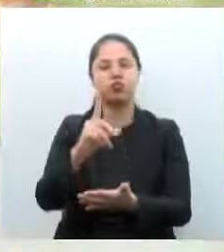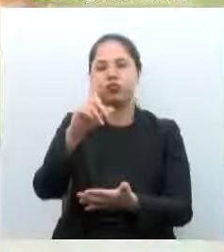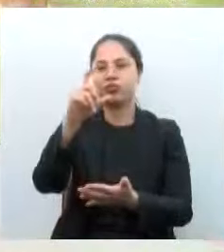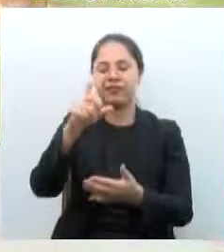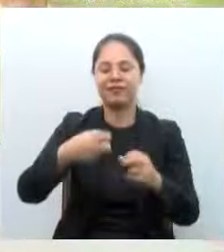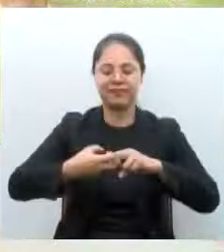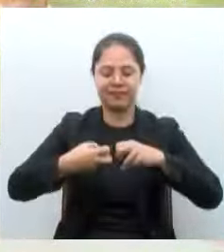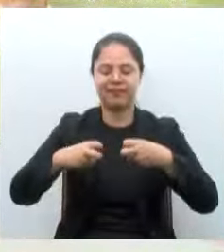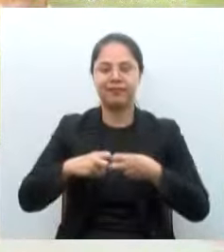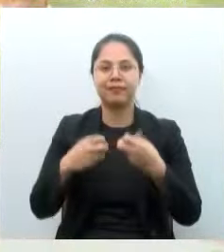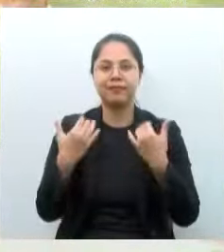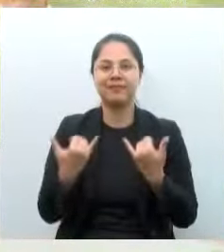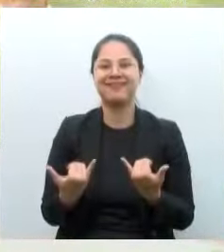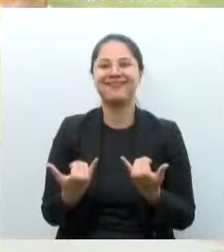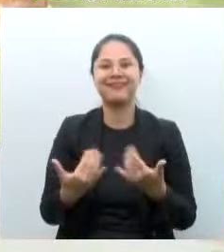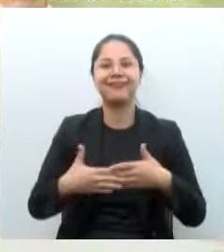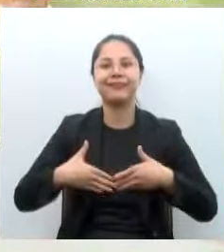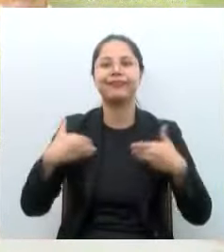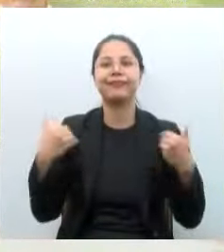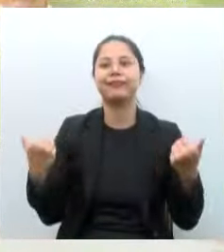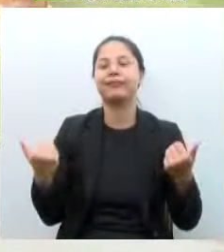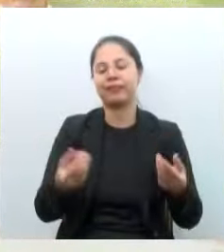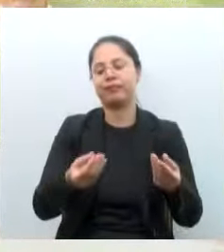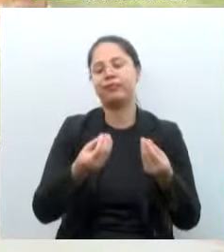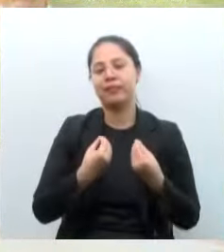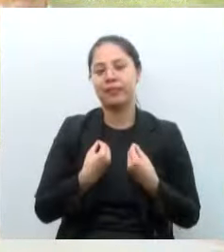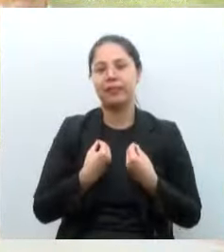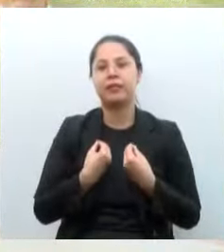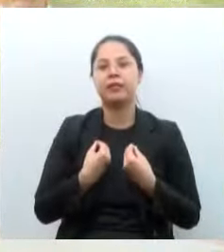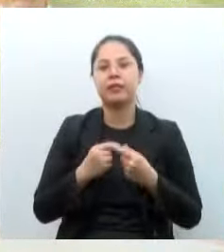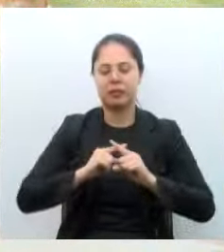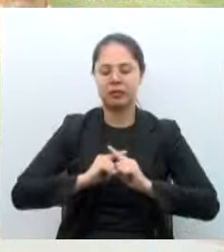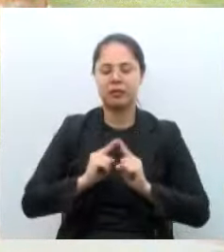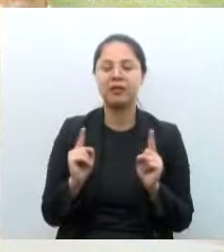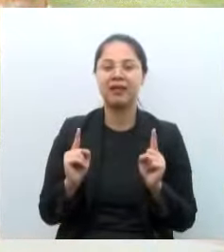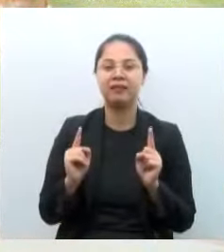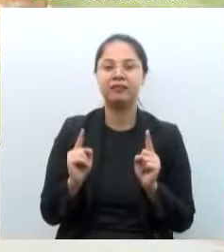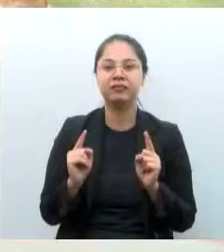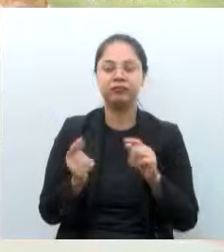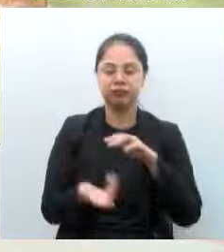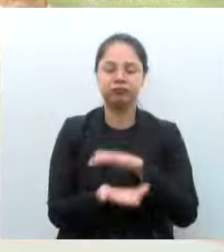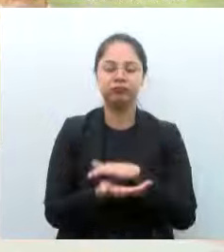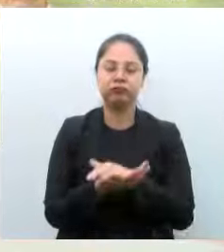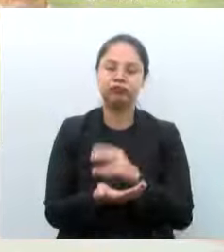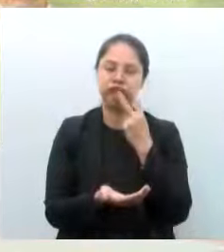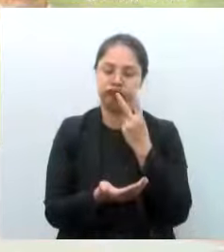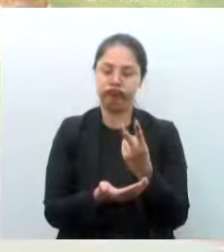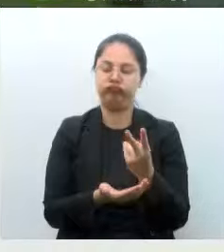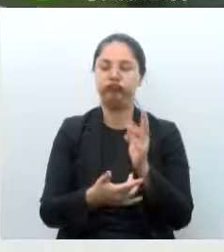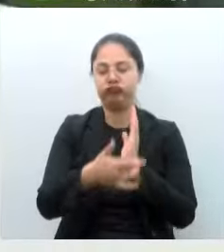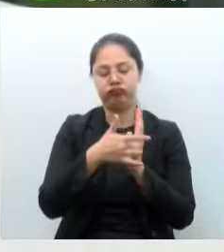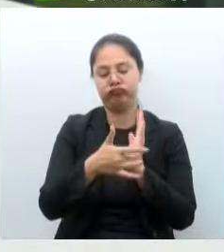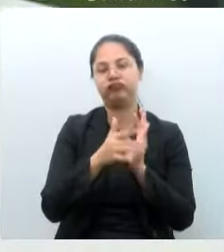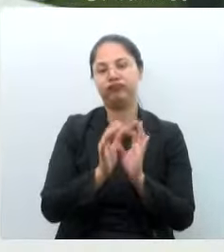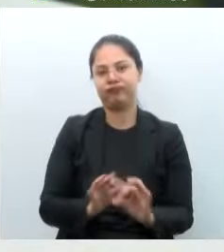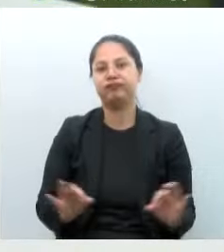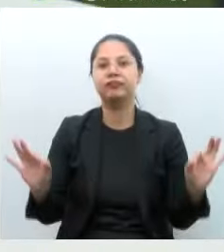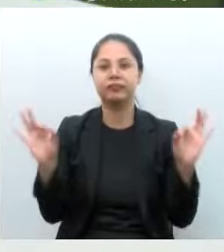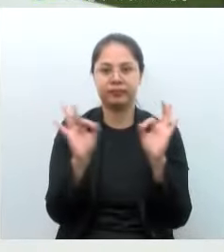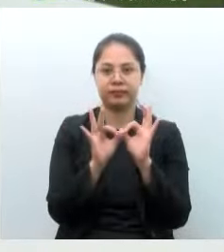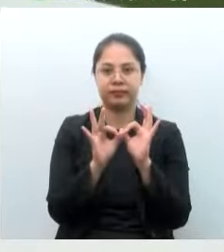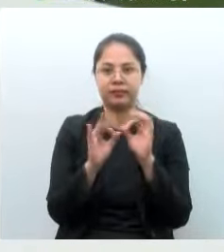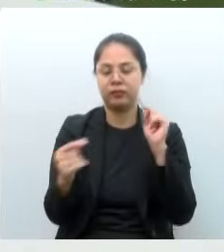ล่าวจะเริ่มบรรเทาเบาบางลงแต่ทางโรงเรียนปากเกร็ดก็ยังเล็งเห็นถึงความสำคัญของการใช้ป